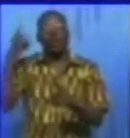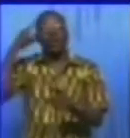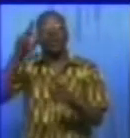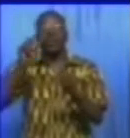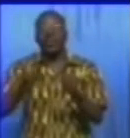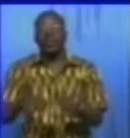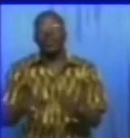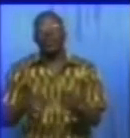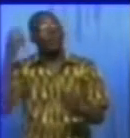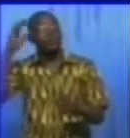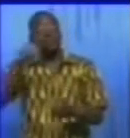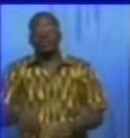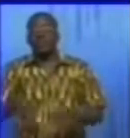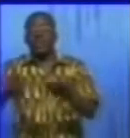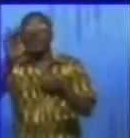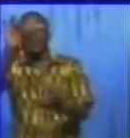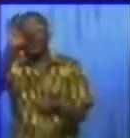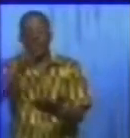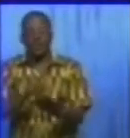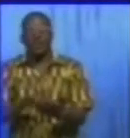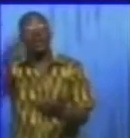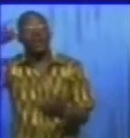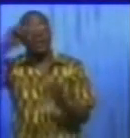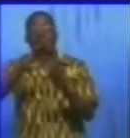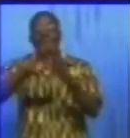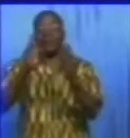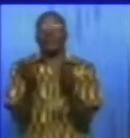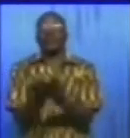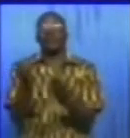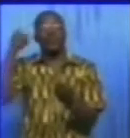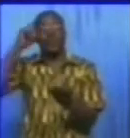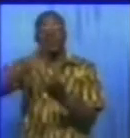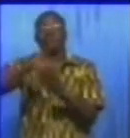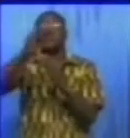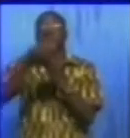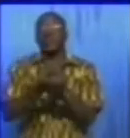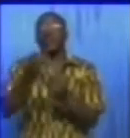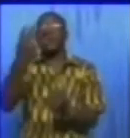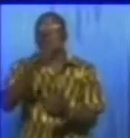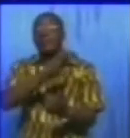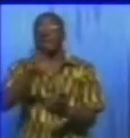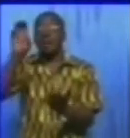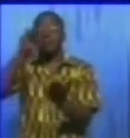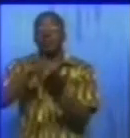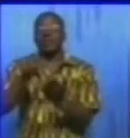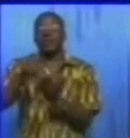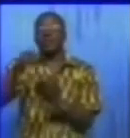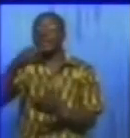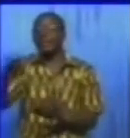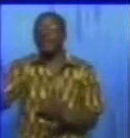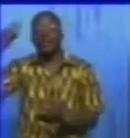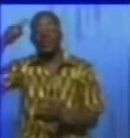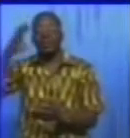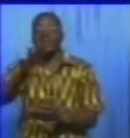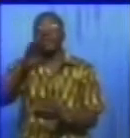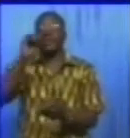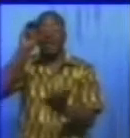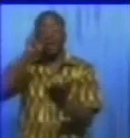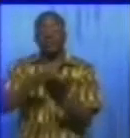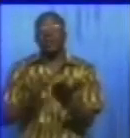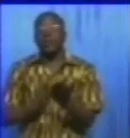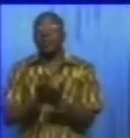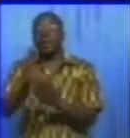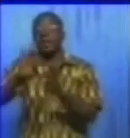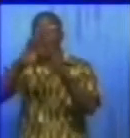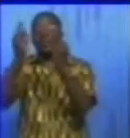aide à 8 000 ménages pauvres de 7 communes du PAM pour un coût global de 400 millions de francs CFA, soit 50 000 par ménage.